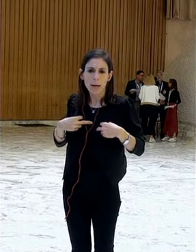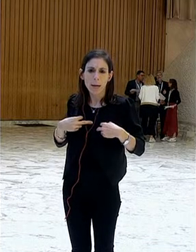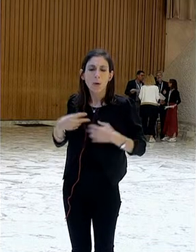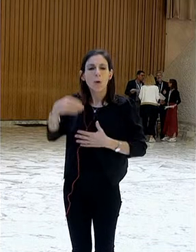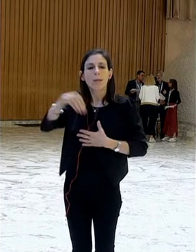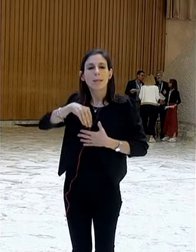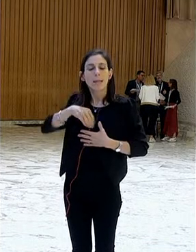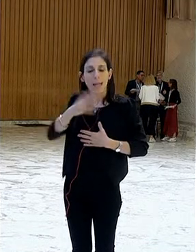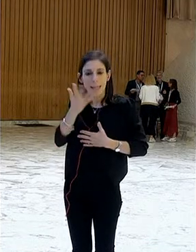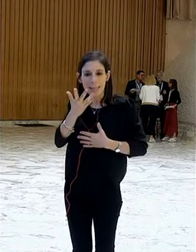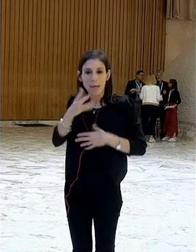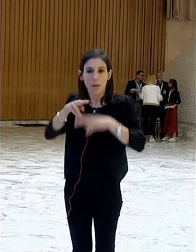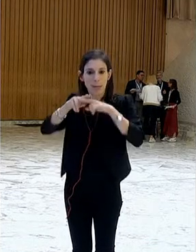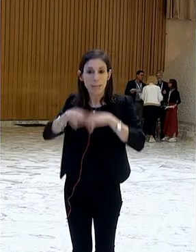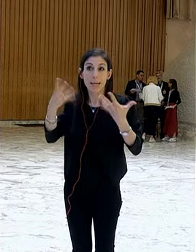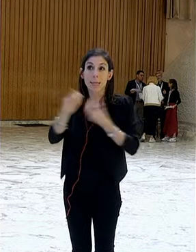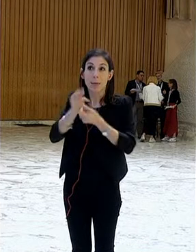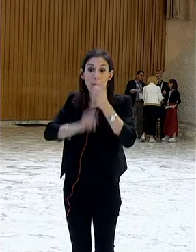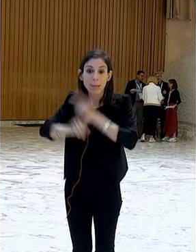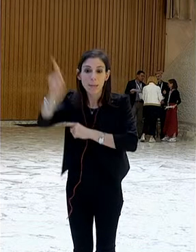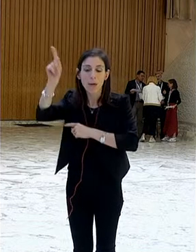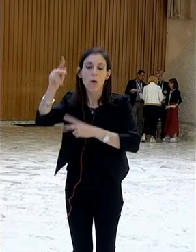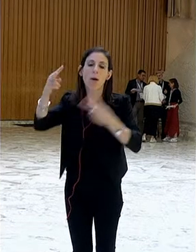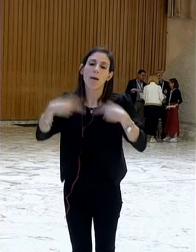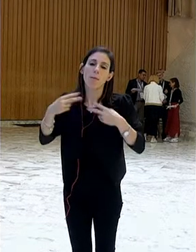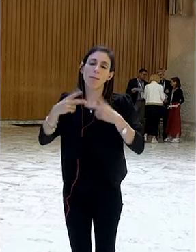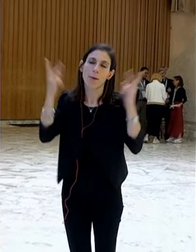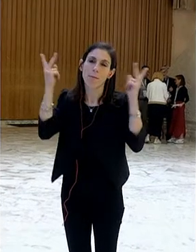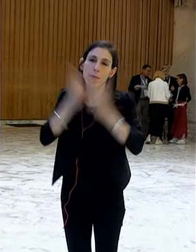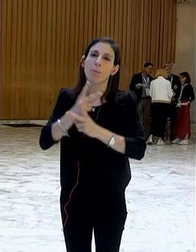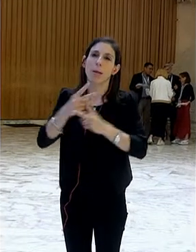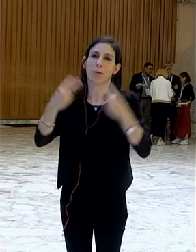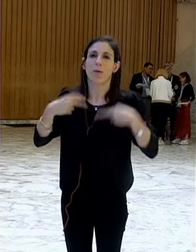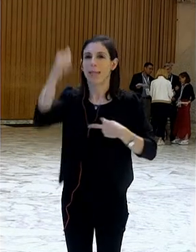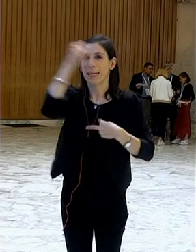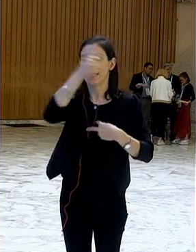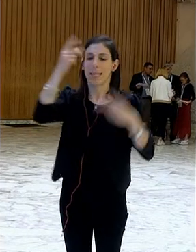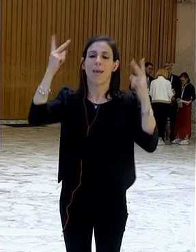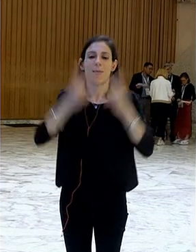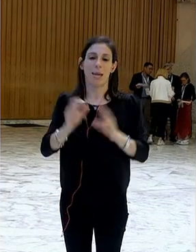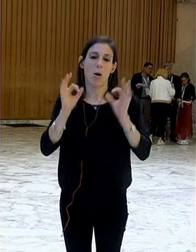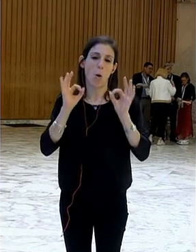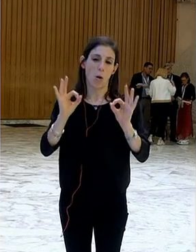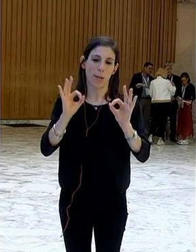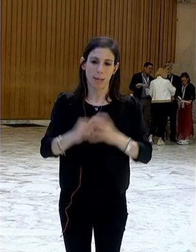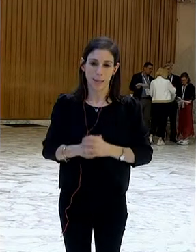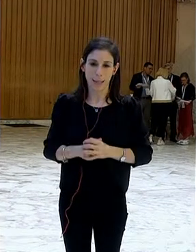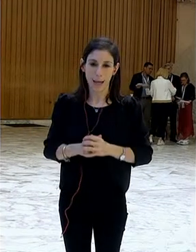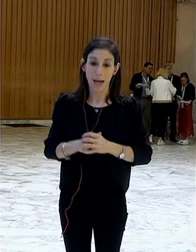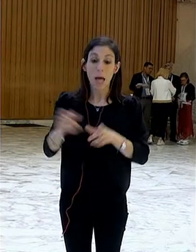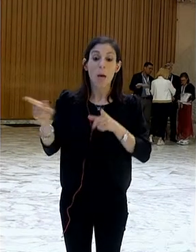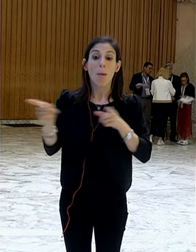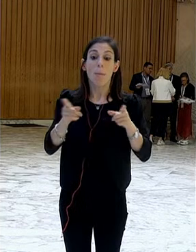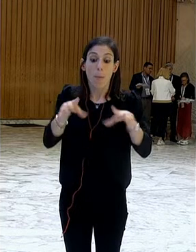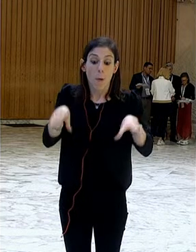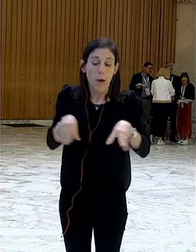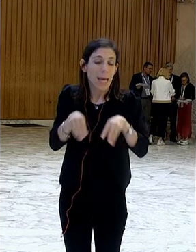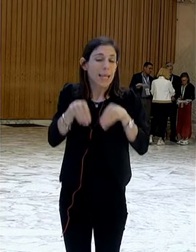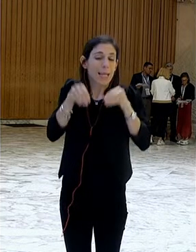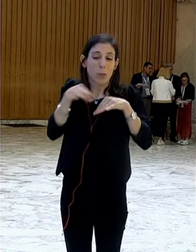Les premiers jours de notre mariage, nous faisions la prière à deux dans notre chambre. Mais un jour, nous sommes